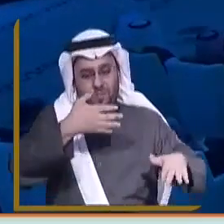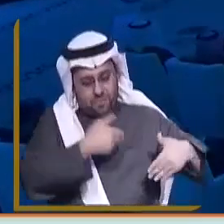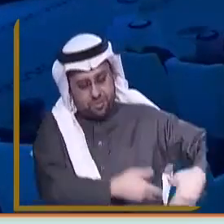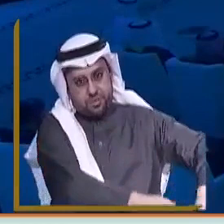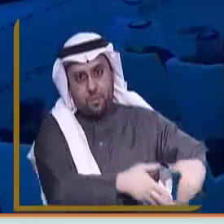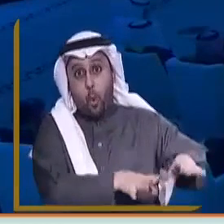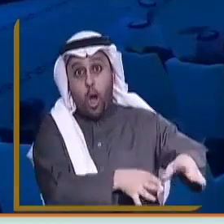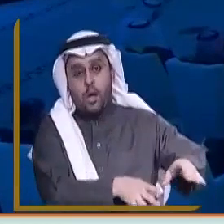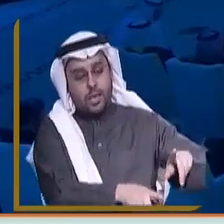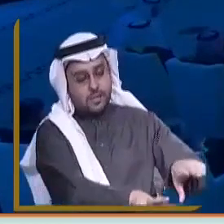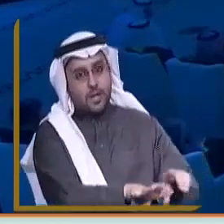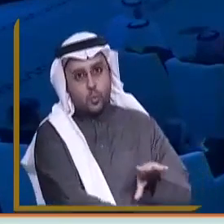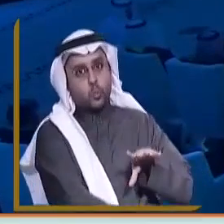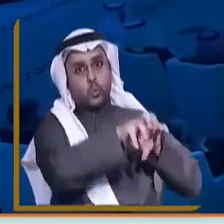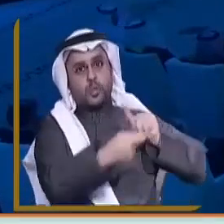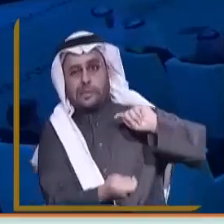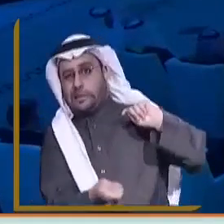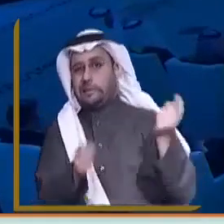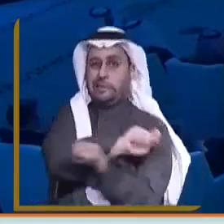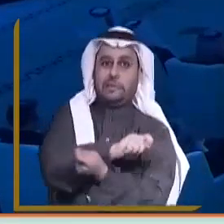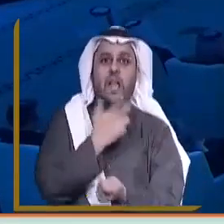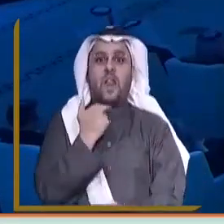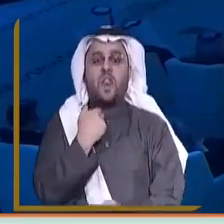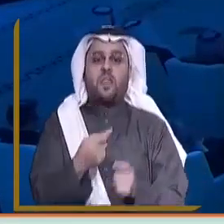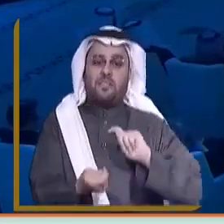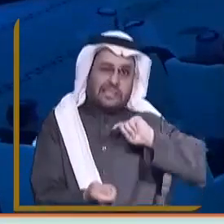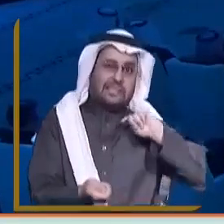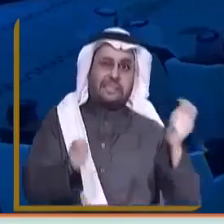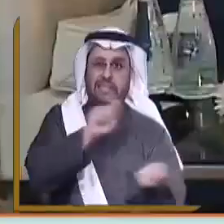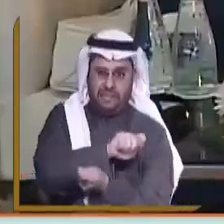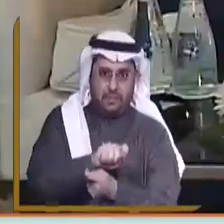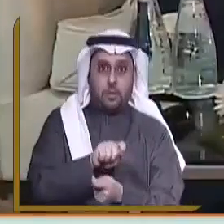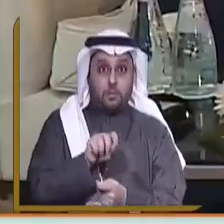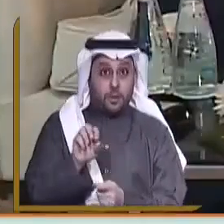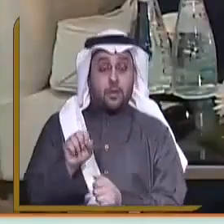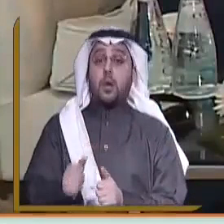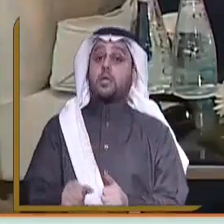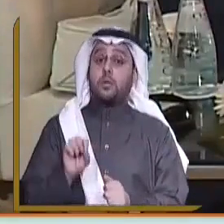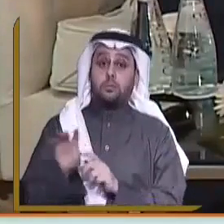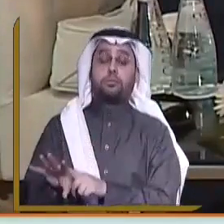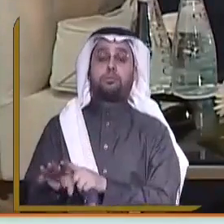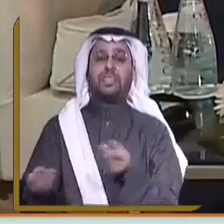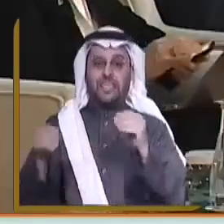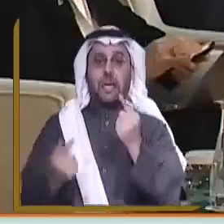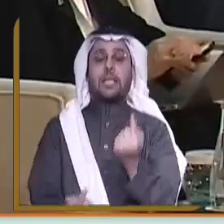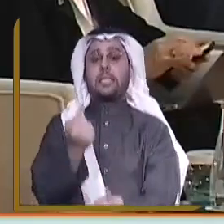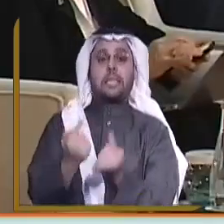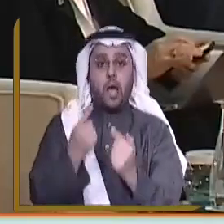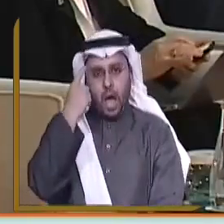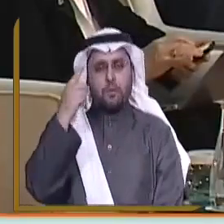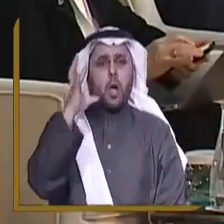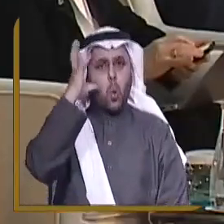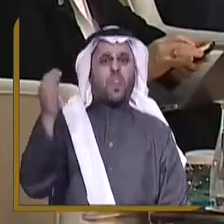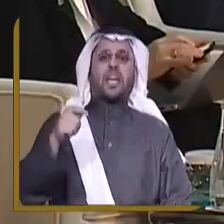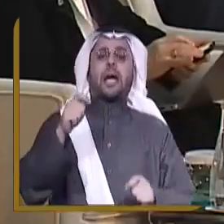وممارسات الري الحديثه واثار التغيرات المناخيه على قطاع الري ودعم توظيف الذكاء